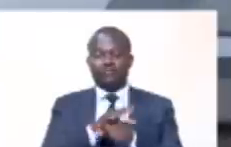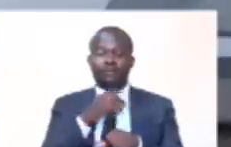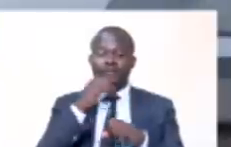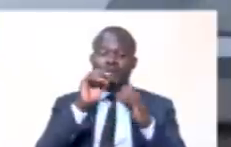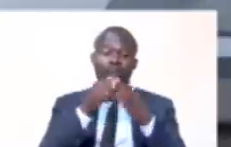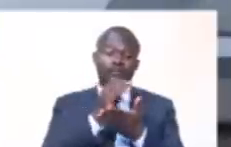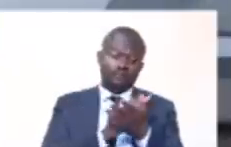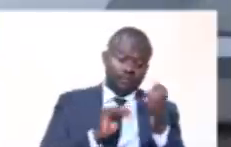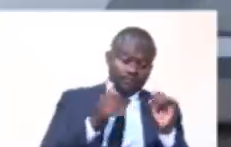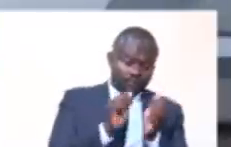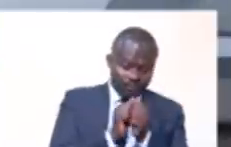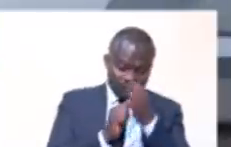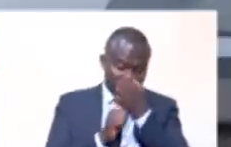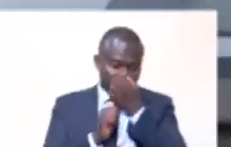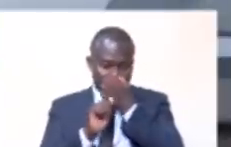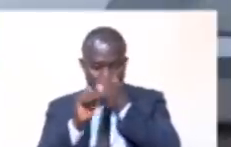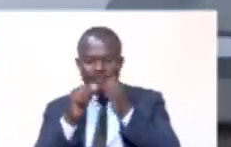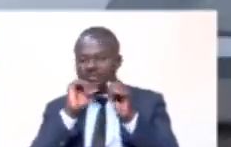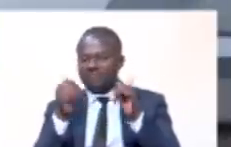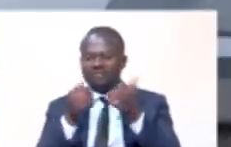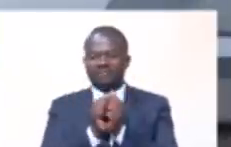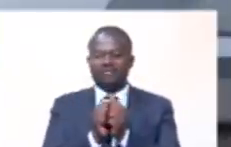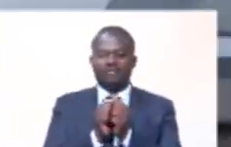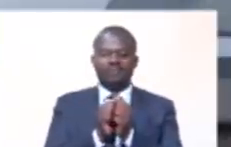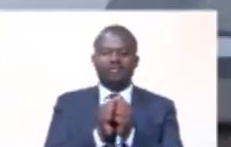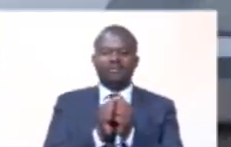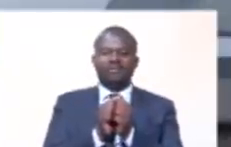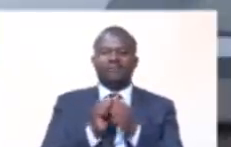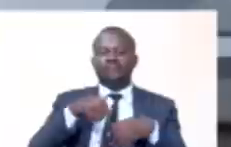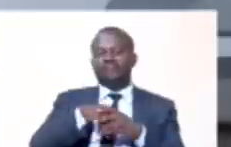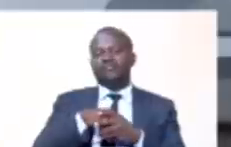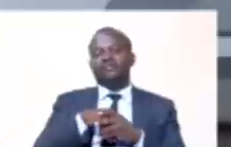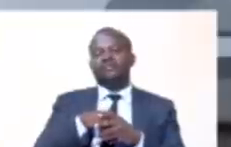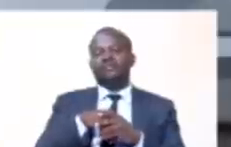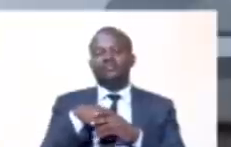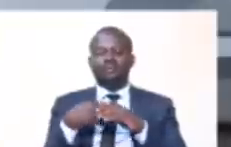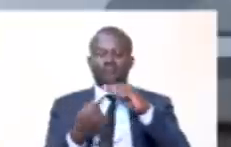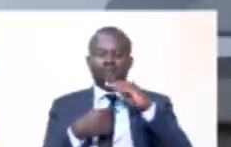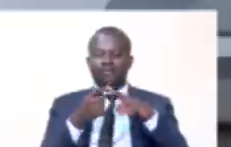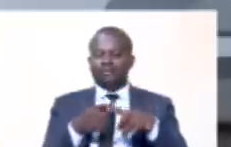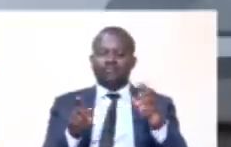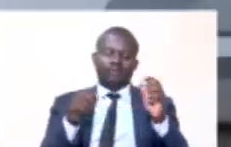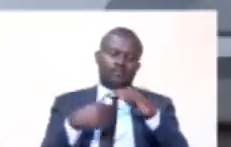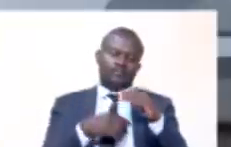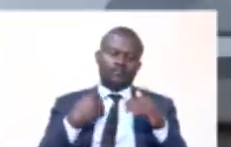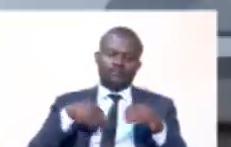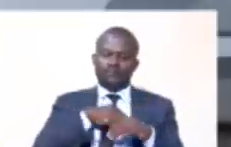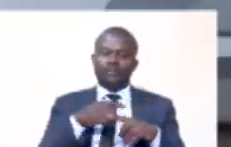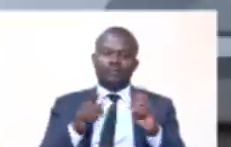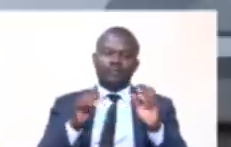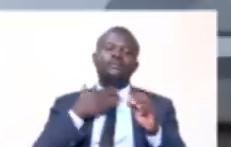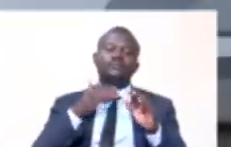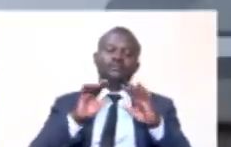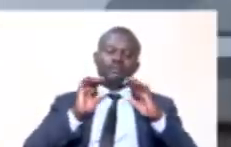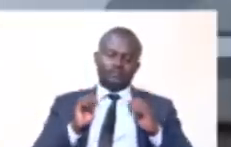uti bamwe bakine abandi ntibakine, so twatwashize muri condition zitandukanye. Izo condition rero zitandukanye ndizajya mutwirisha kwashe